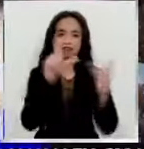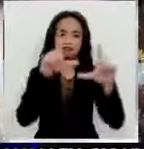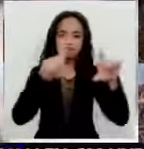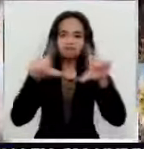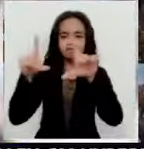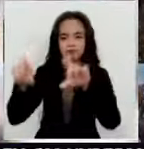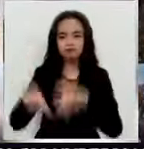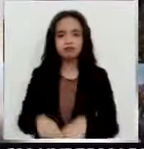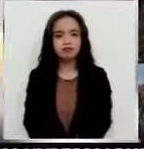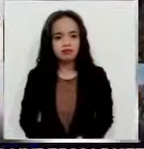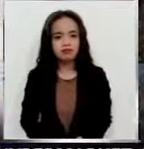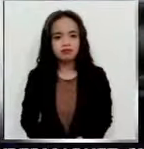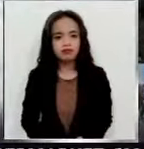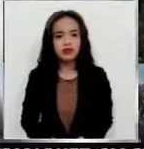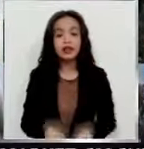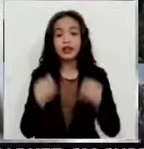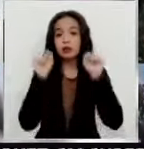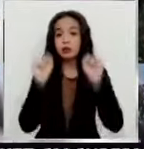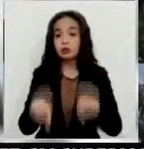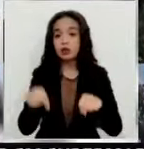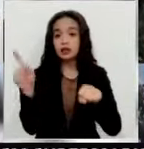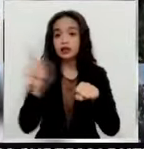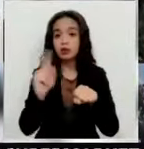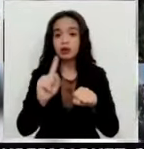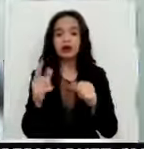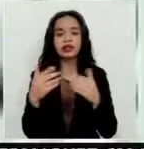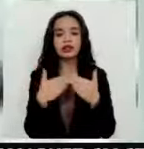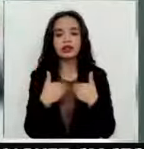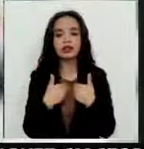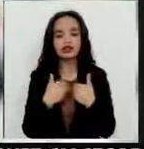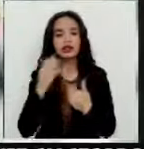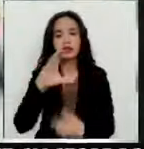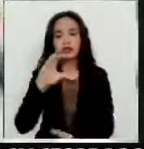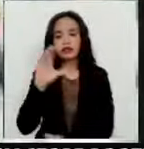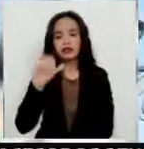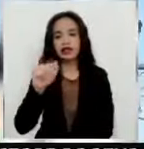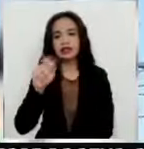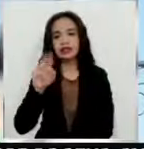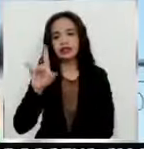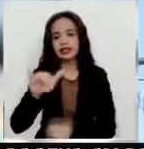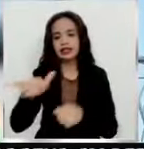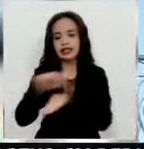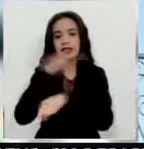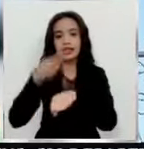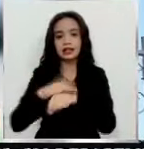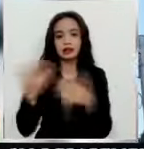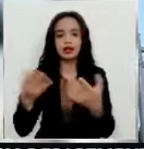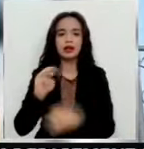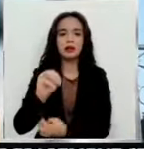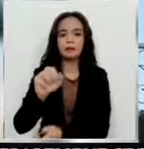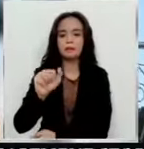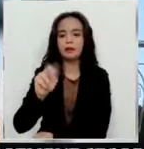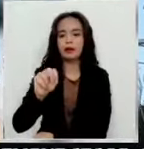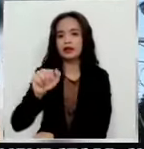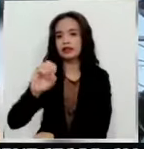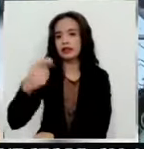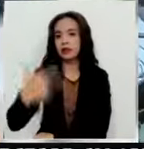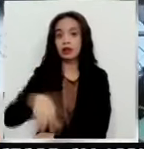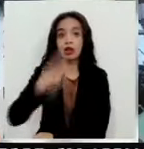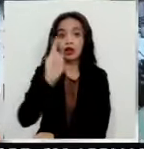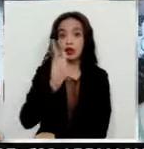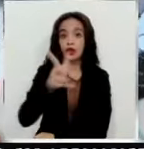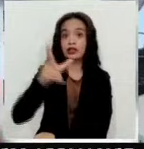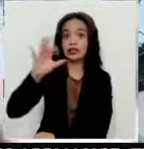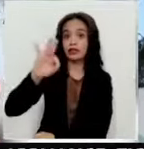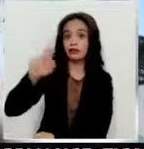pa, pwede ring busugin ang mata sa Candyland-inspired Christmas Village ng Manawag. Mula sa 30-foot Christmas tree na napalamutian